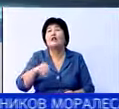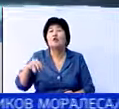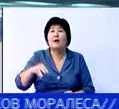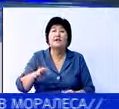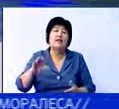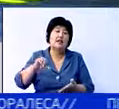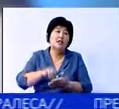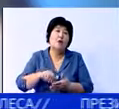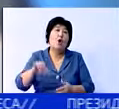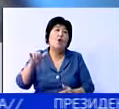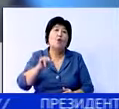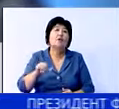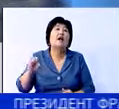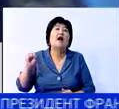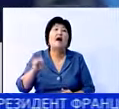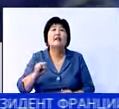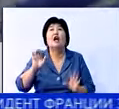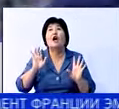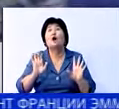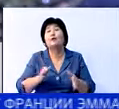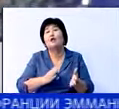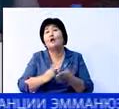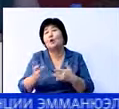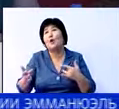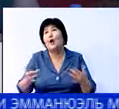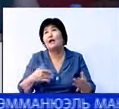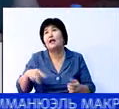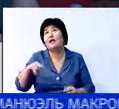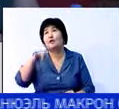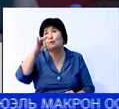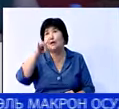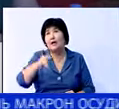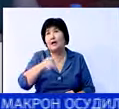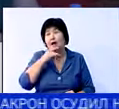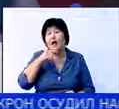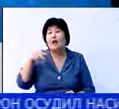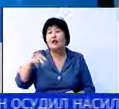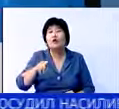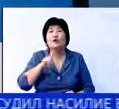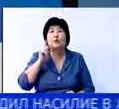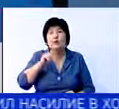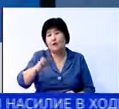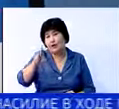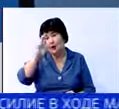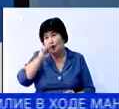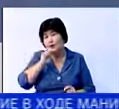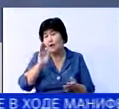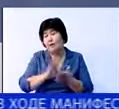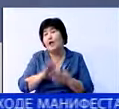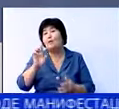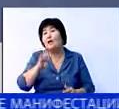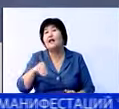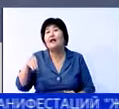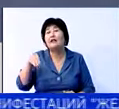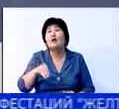известный исполнитель Умыркул Аниязов, председатель заслуженный артист Республики Казахстан, лауреат молодежной государственной премии Бахтияр